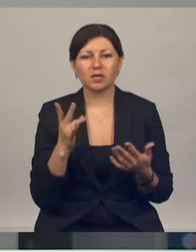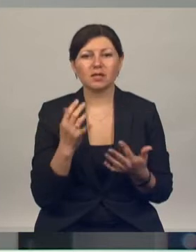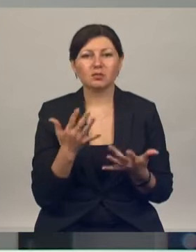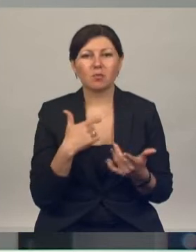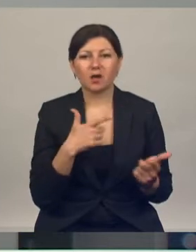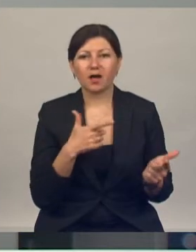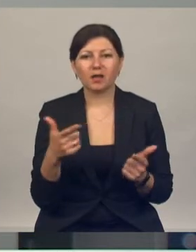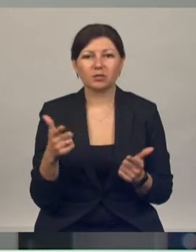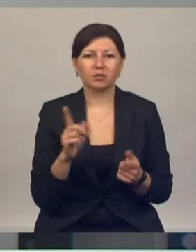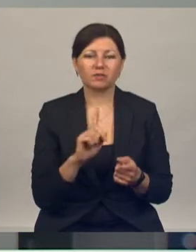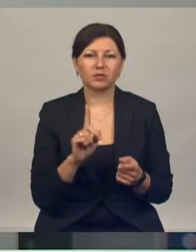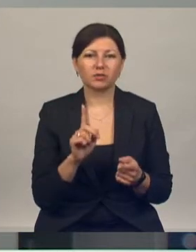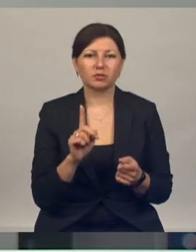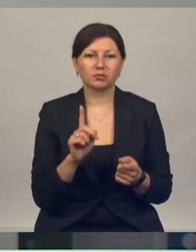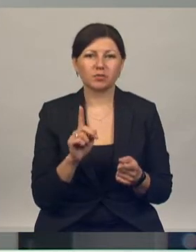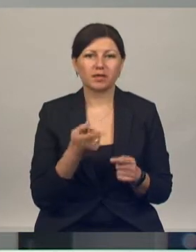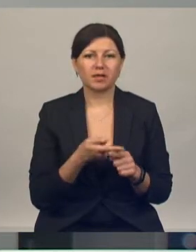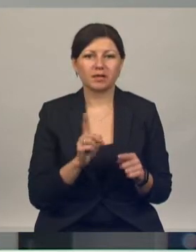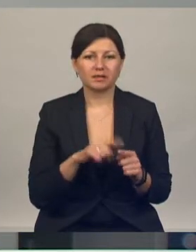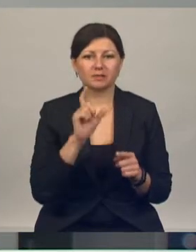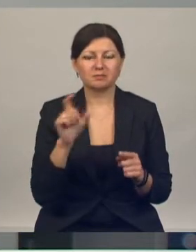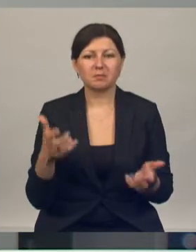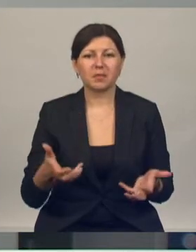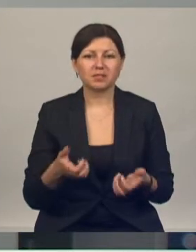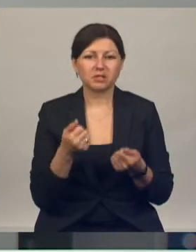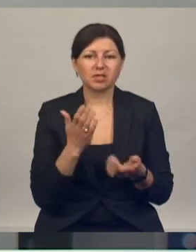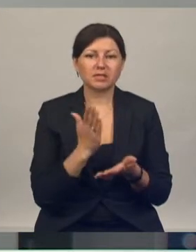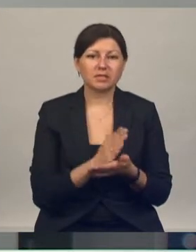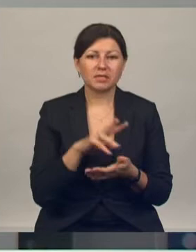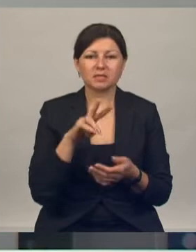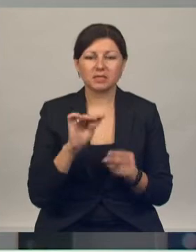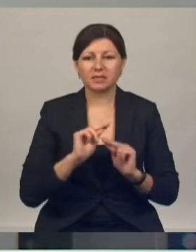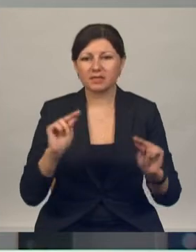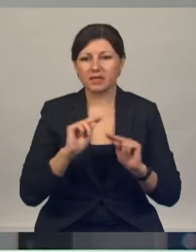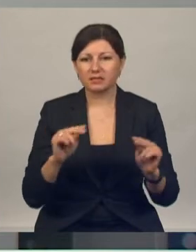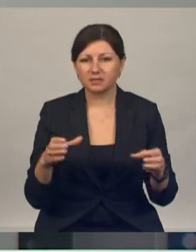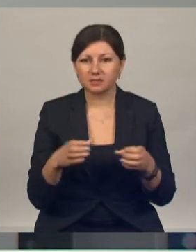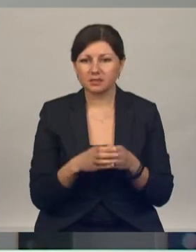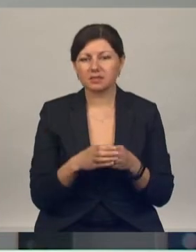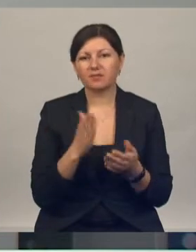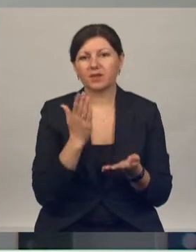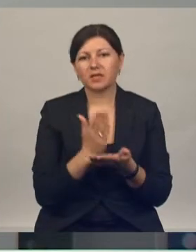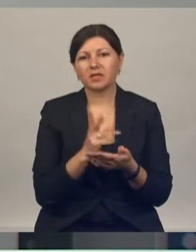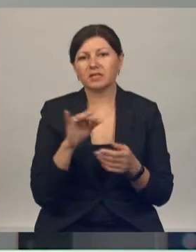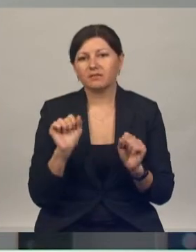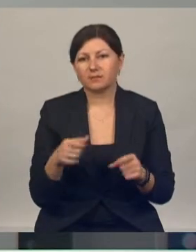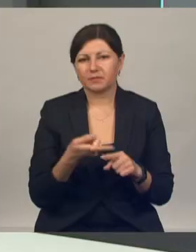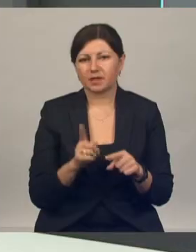готовы к тому, чтобы этих игроков поддержать? Есть ли тренерский состав? Есть ли ресурсы для